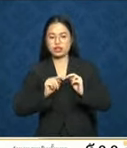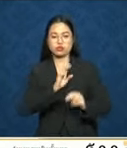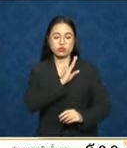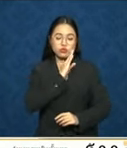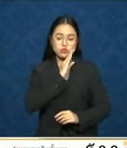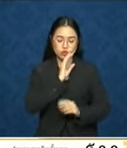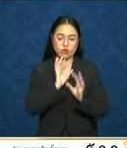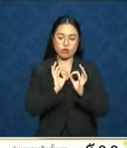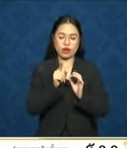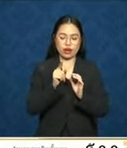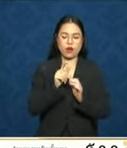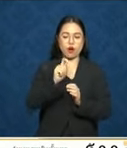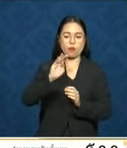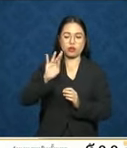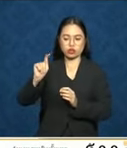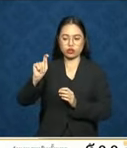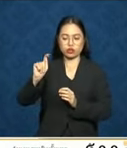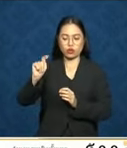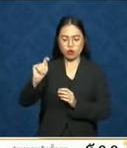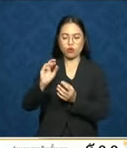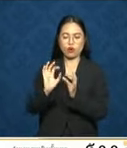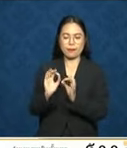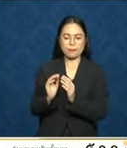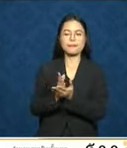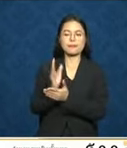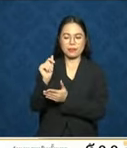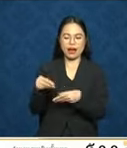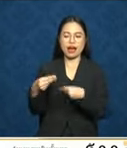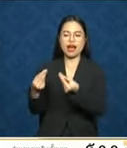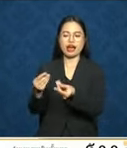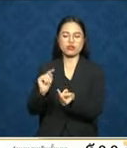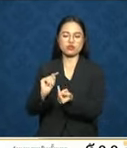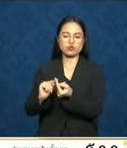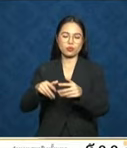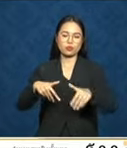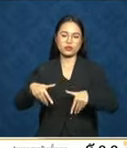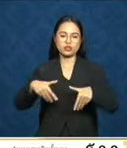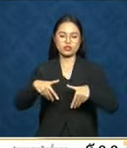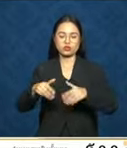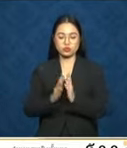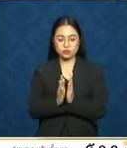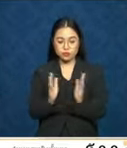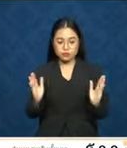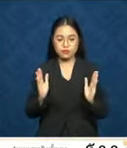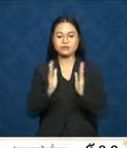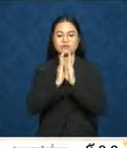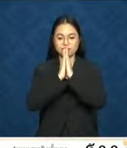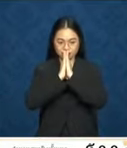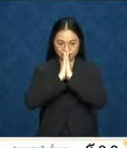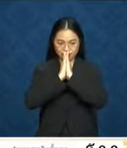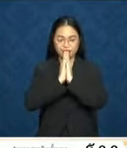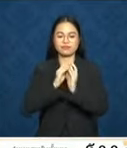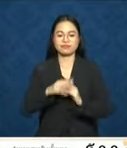ให้อนุญาตของอบต.นิดนึงนะครับเพื่อที่จะได้ใช้ประโยชน์ให้กับพี่น้องประชาชนครับขอบคุณครับ